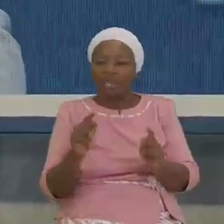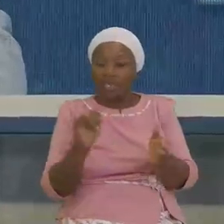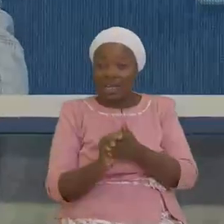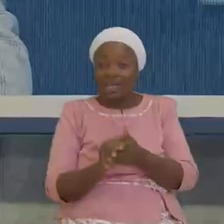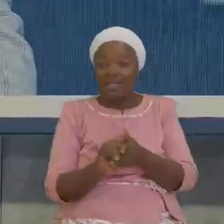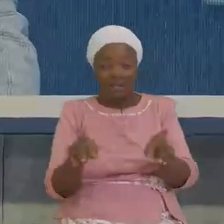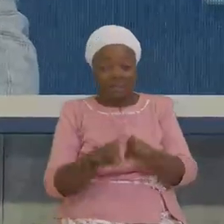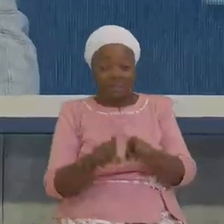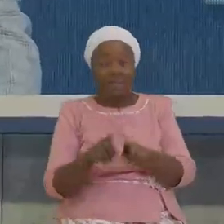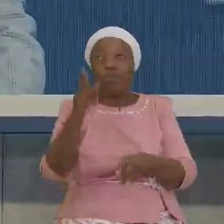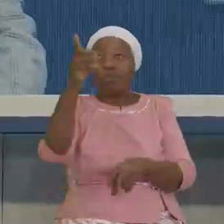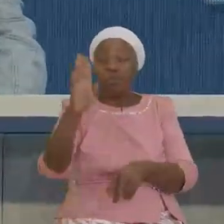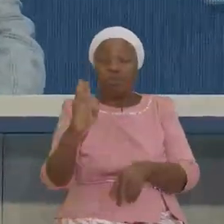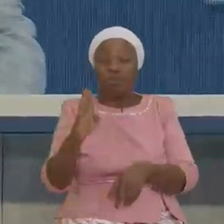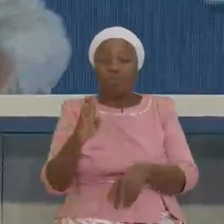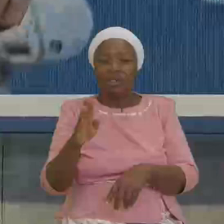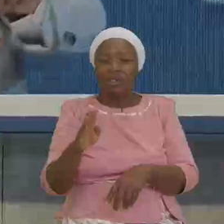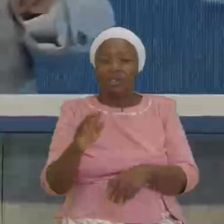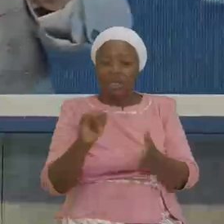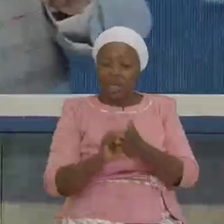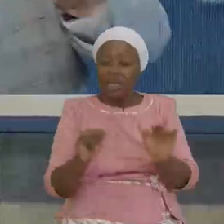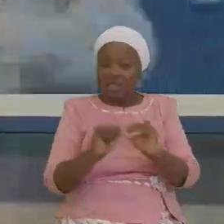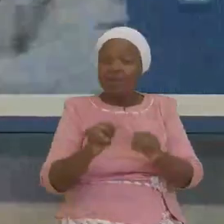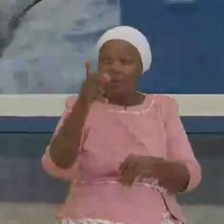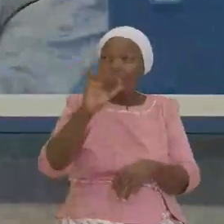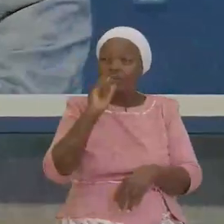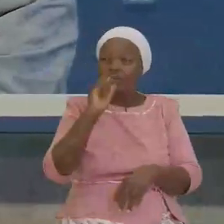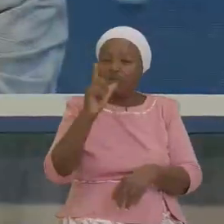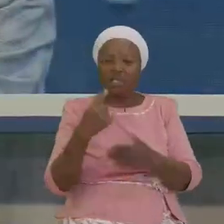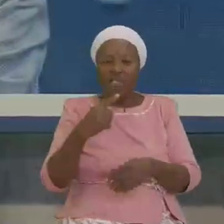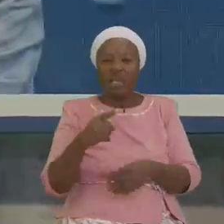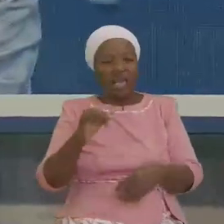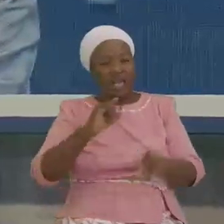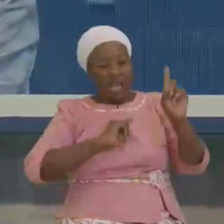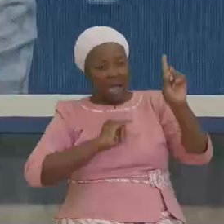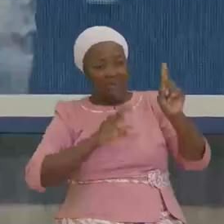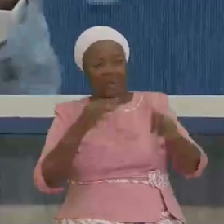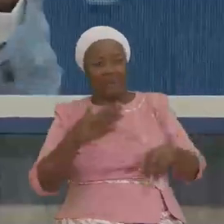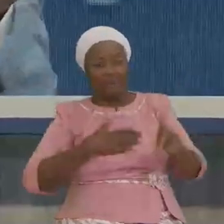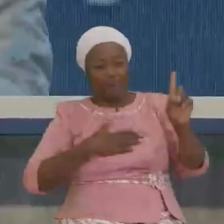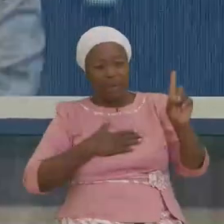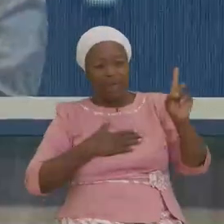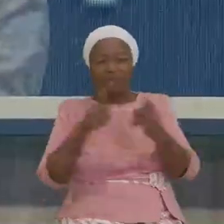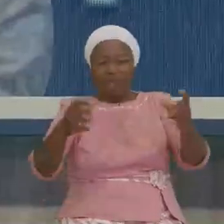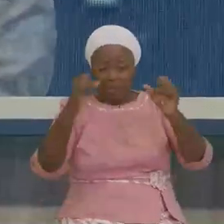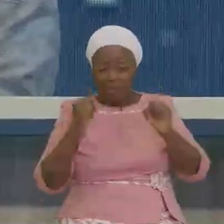bien fait toutes choses. Le même Dieu est celui qui